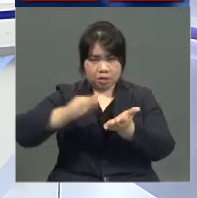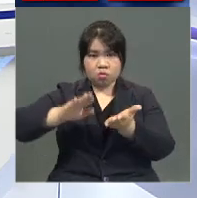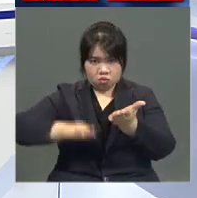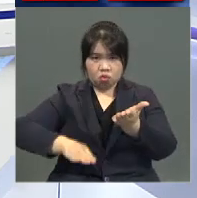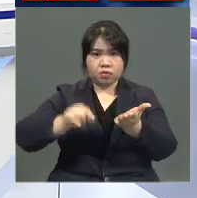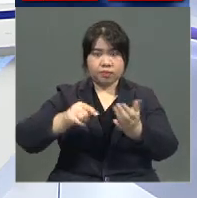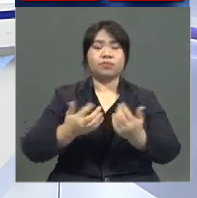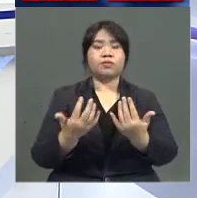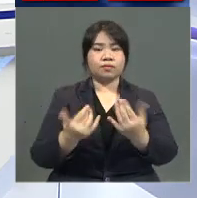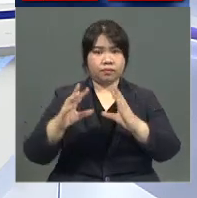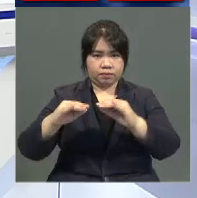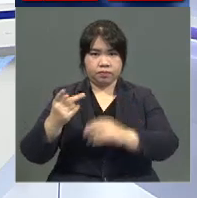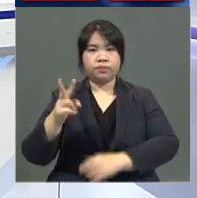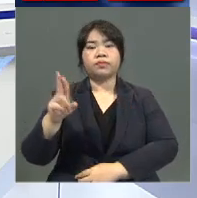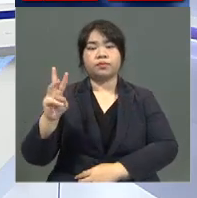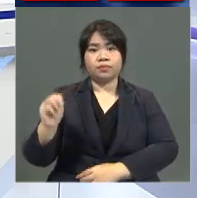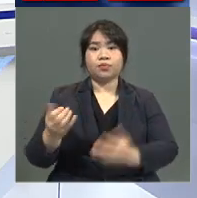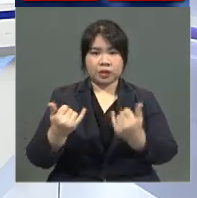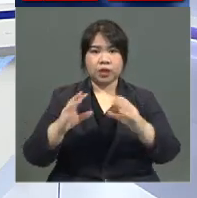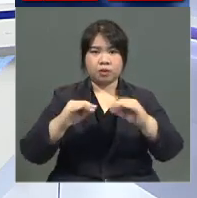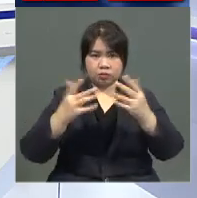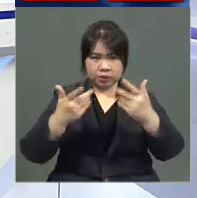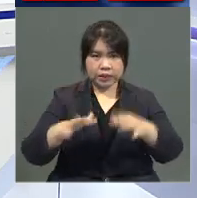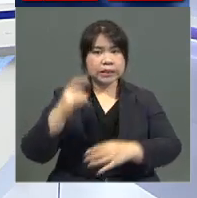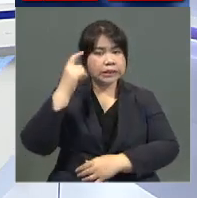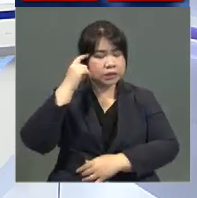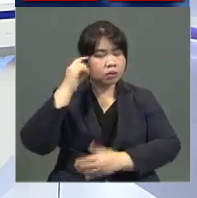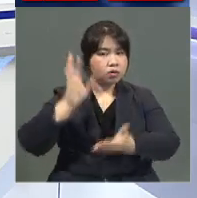อดูกันไปนะคะหลังการประชุมคณะรัฐมนตรีวันนี้น่าจะทราบรายละเอียดมากยิ่งขึ้น